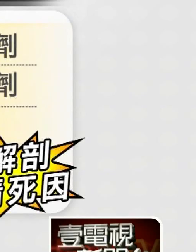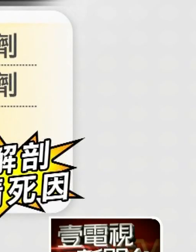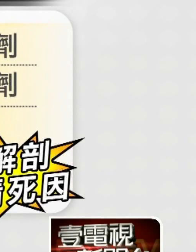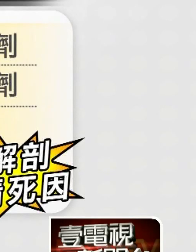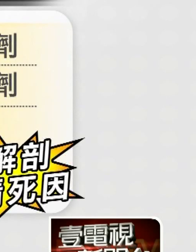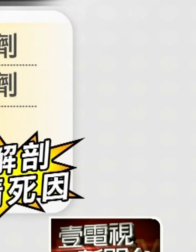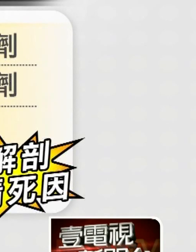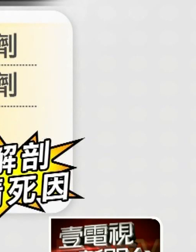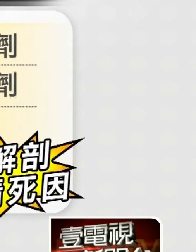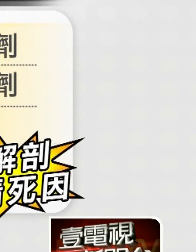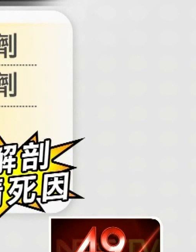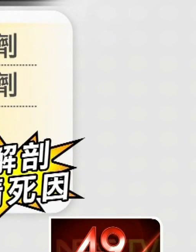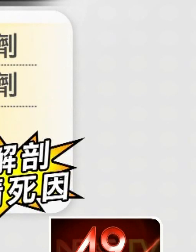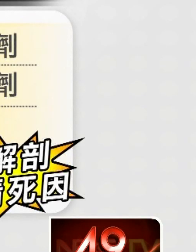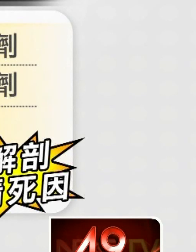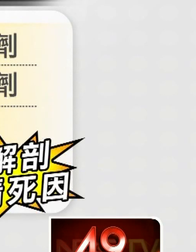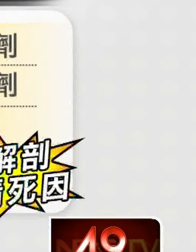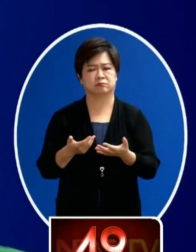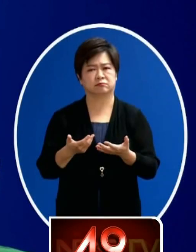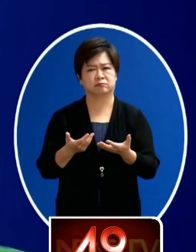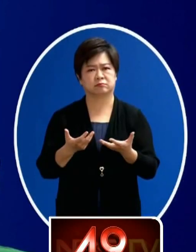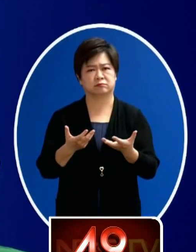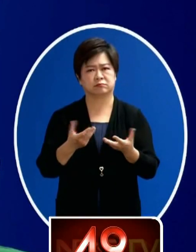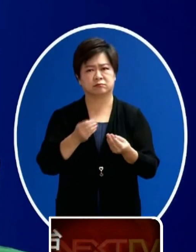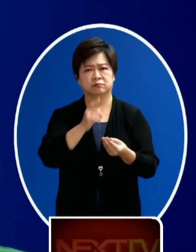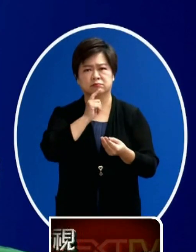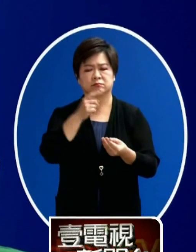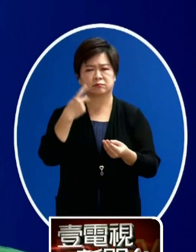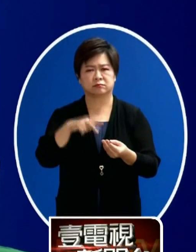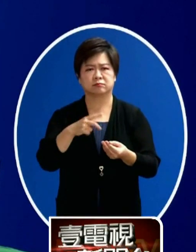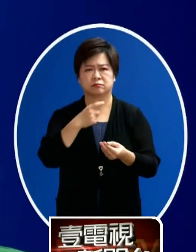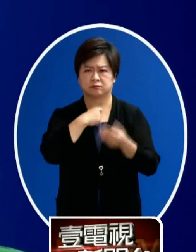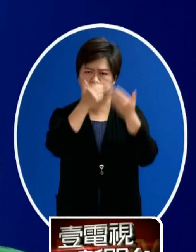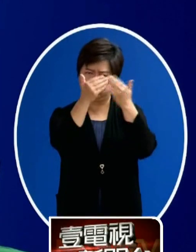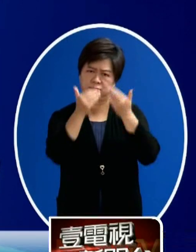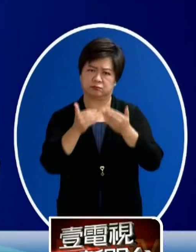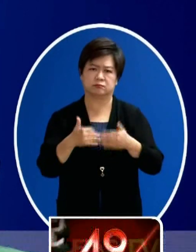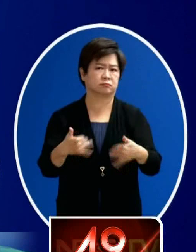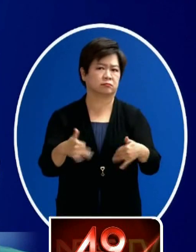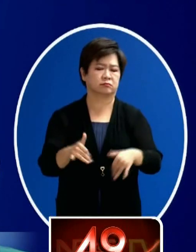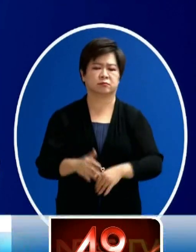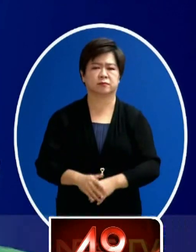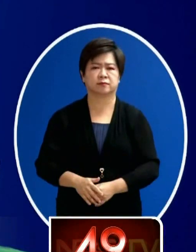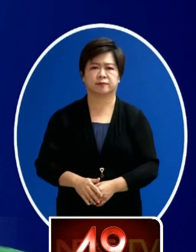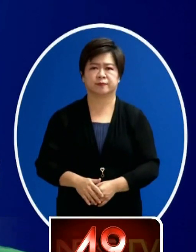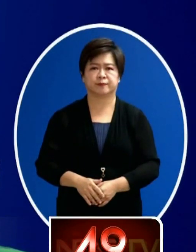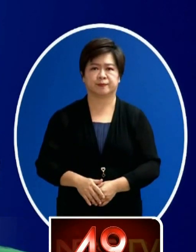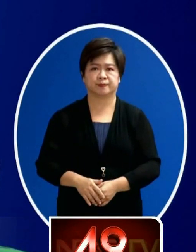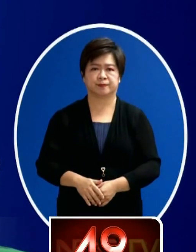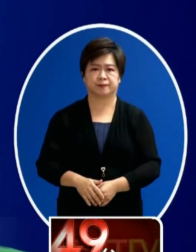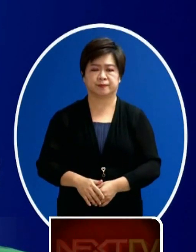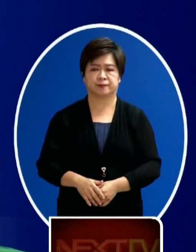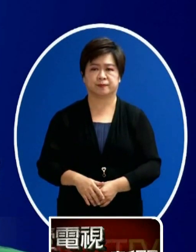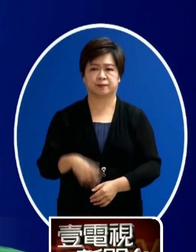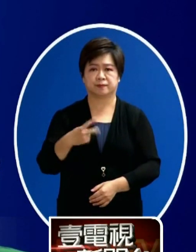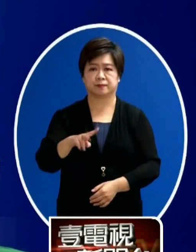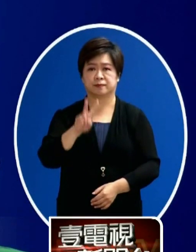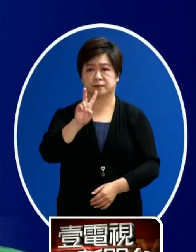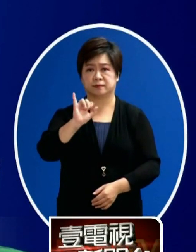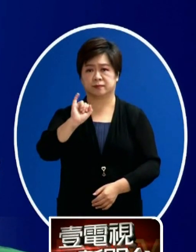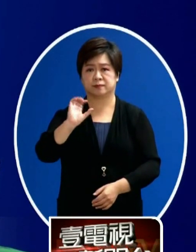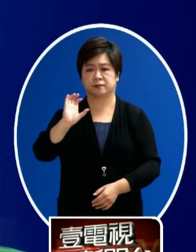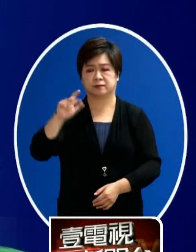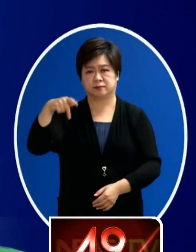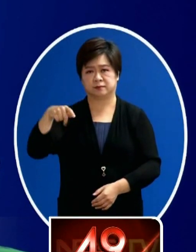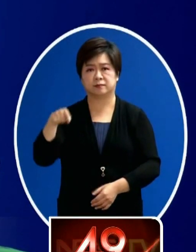苗相关，有待解剖进一步厘清。 行政相验是说死因，可能是